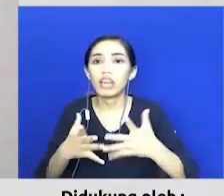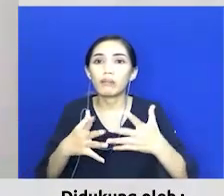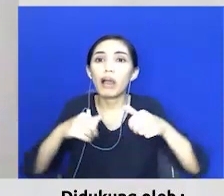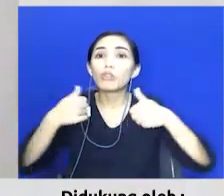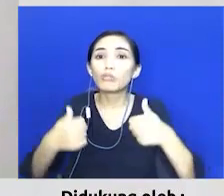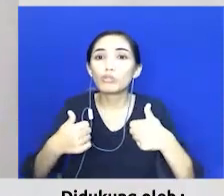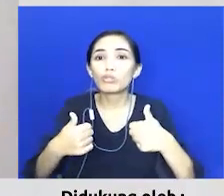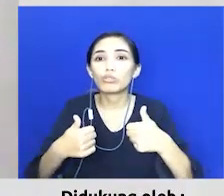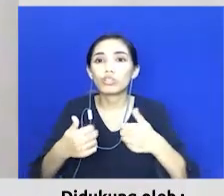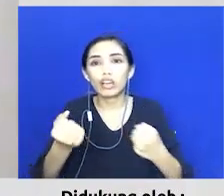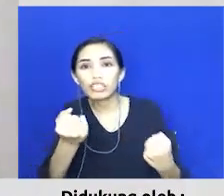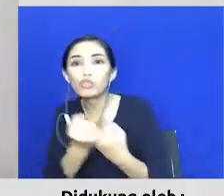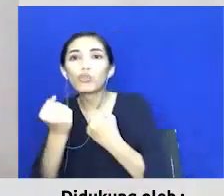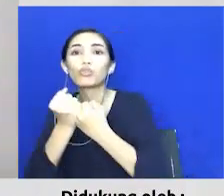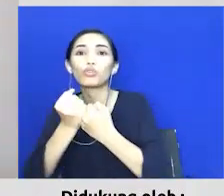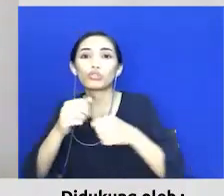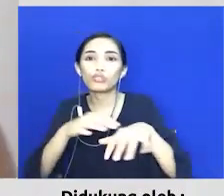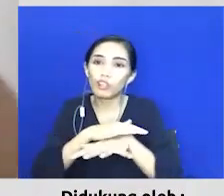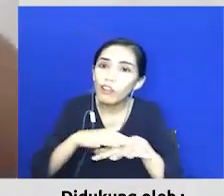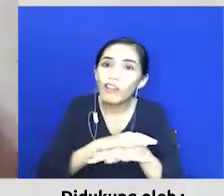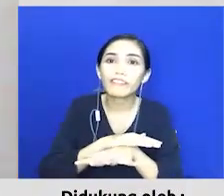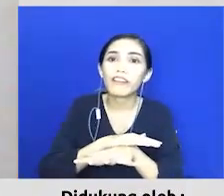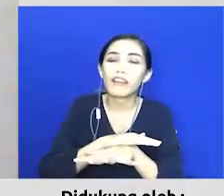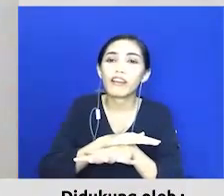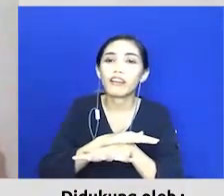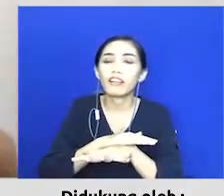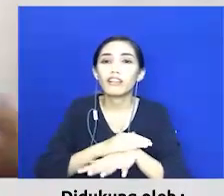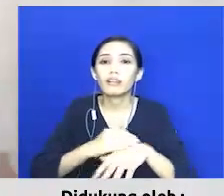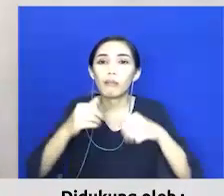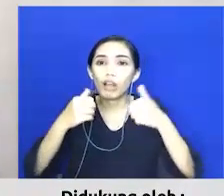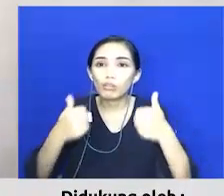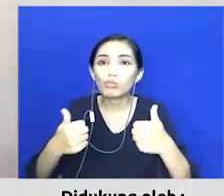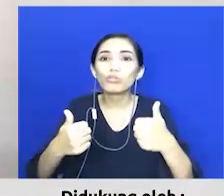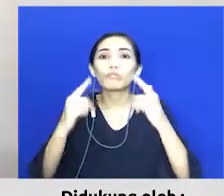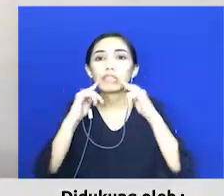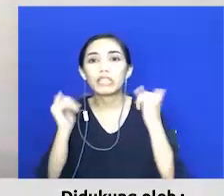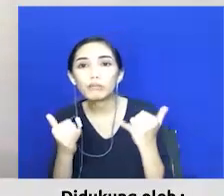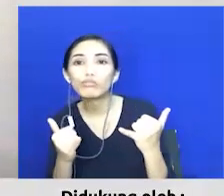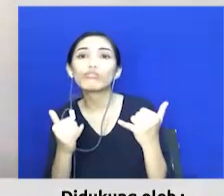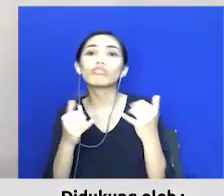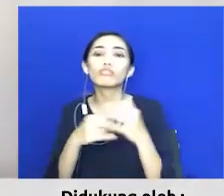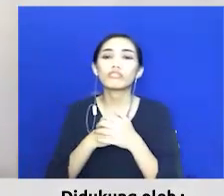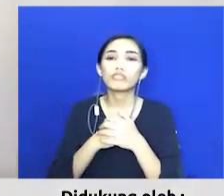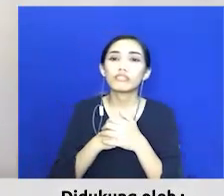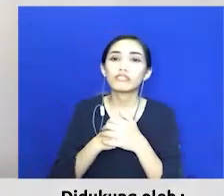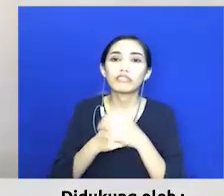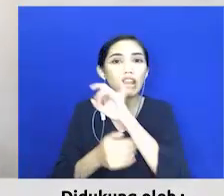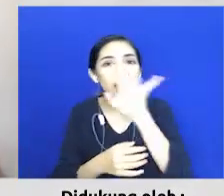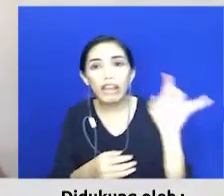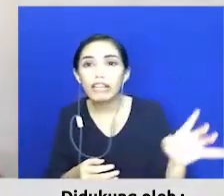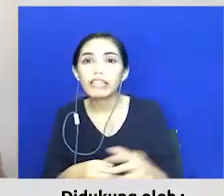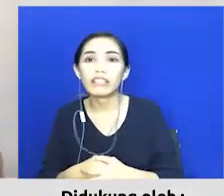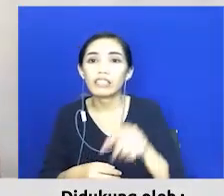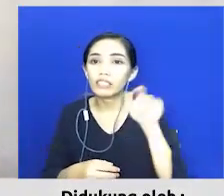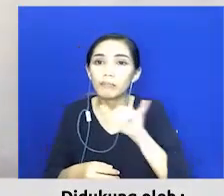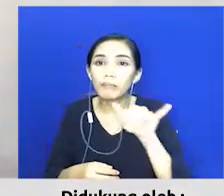di push gitu standarnya setinggi mungkin ya, ya bagus iya, menghibur iya gitu. Nah itu gitu,